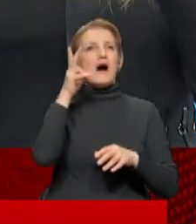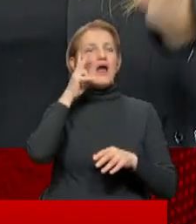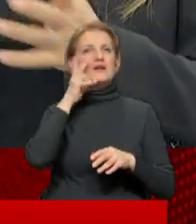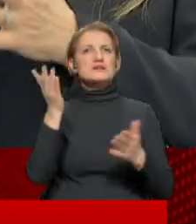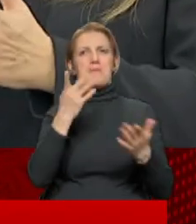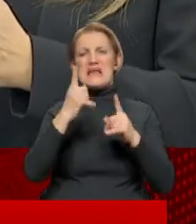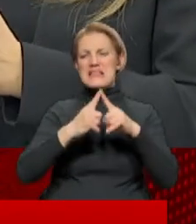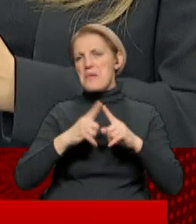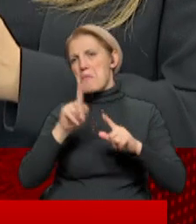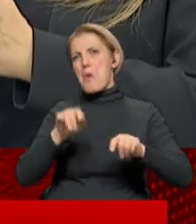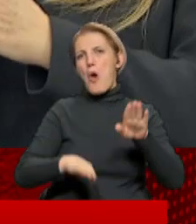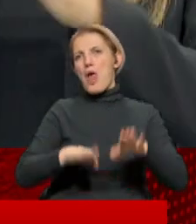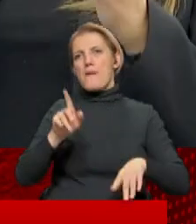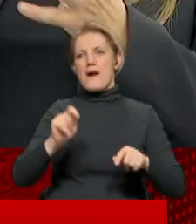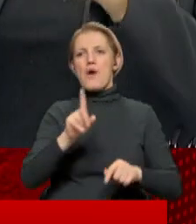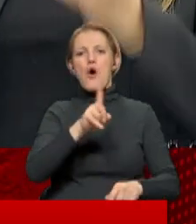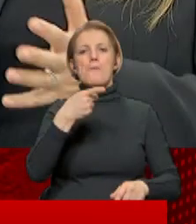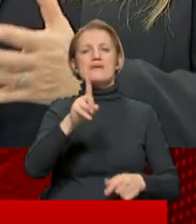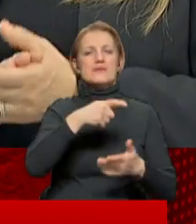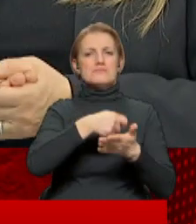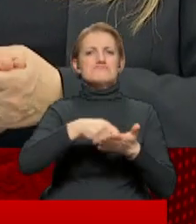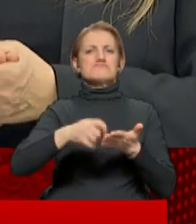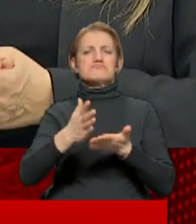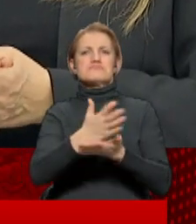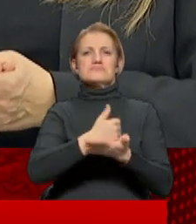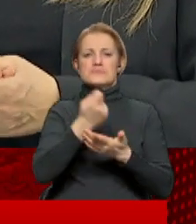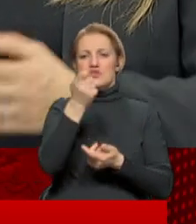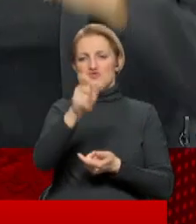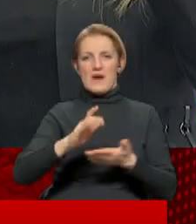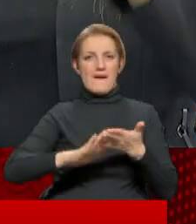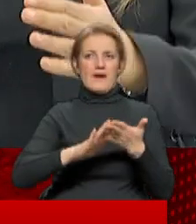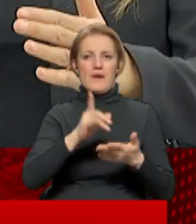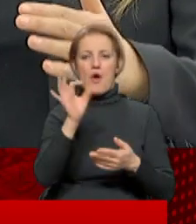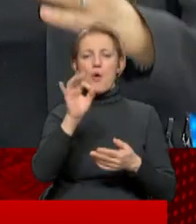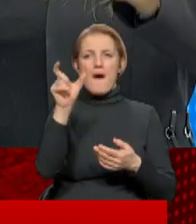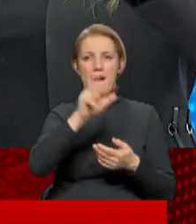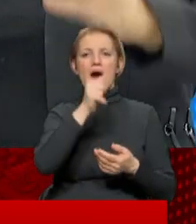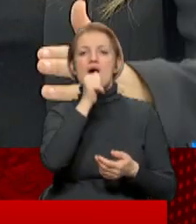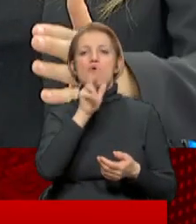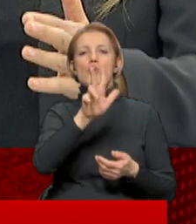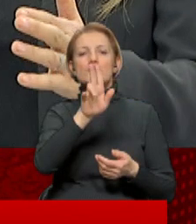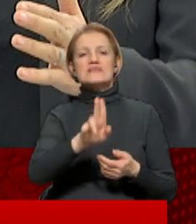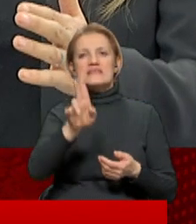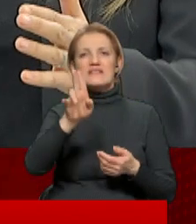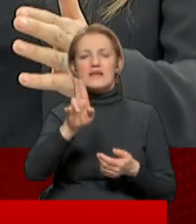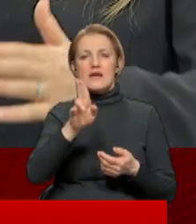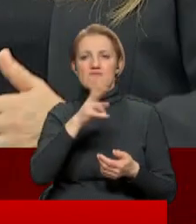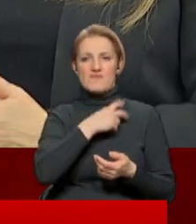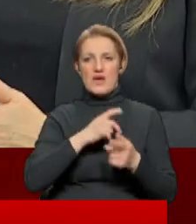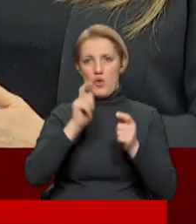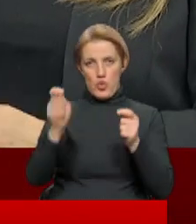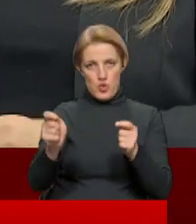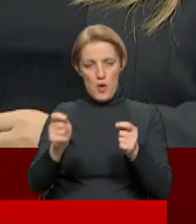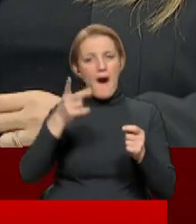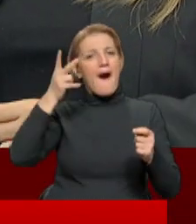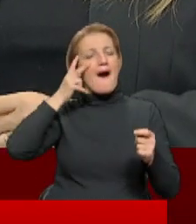biz şöyle bir hesaplama yaptık. 10 bin lira brüt geliri olan bir işçi arkadaşımız Ocak ayında 637 lira vergi ödüyor. Aralık